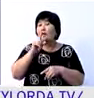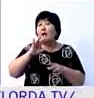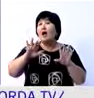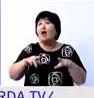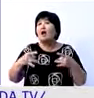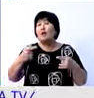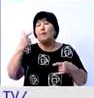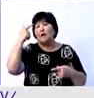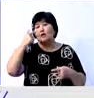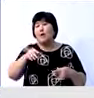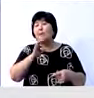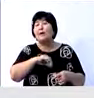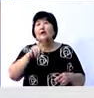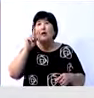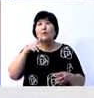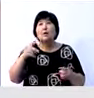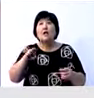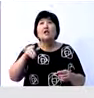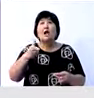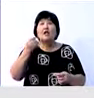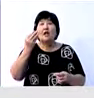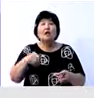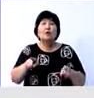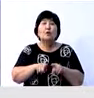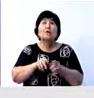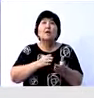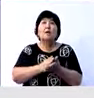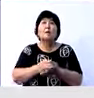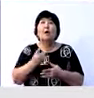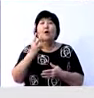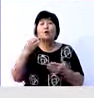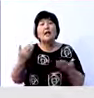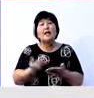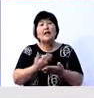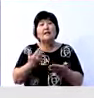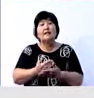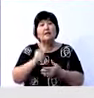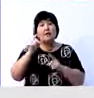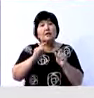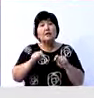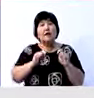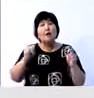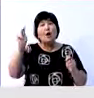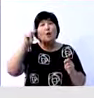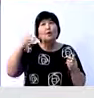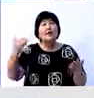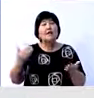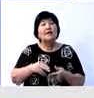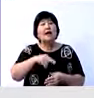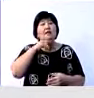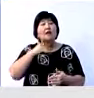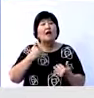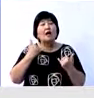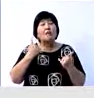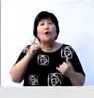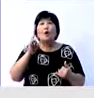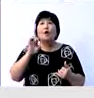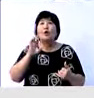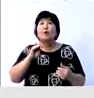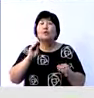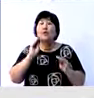компьютерді сауатты пайдалана білу керек. Жалағаш ауданында осы бағытта 3 инновациялық мектеп ашылды. Оқушылар жаңашылдыққа бет бұрып, робот